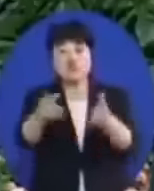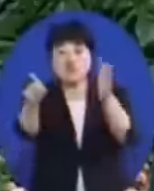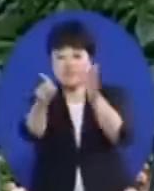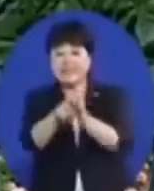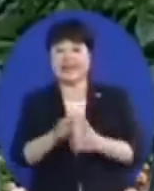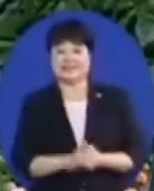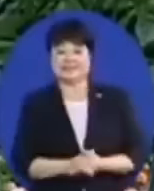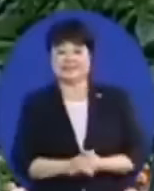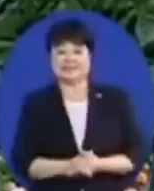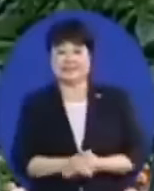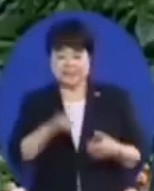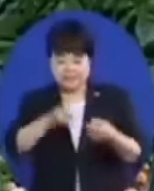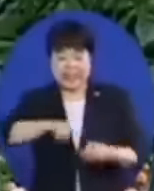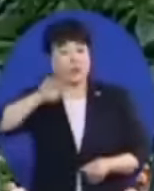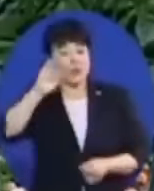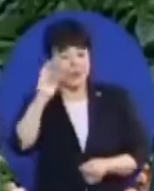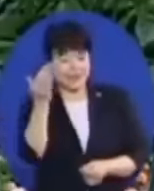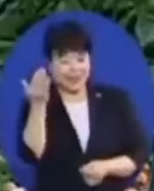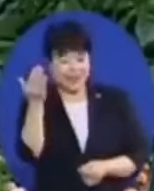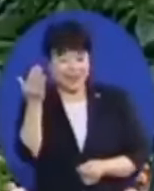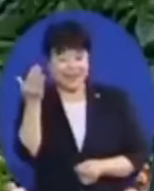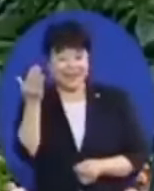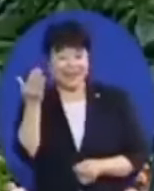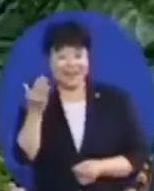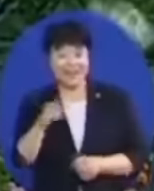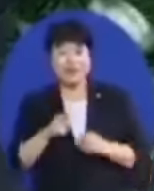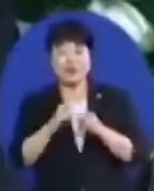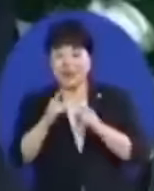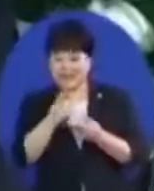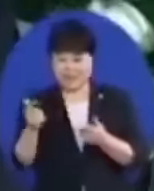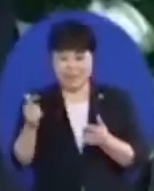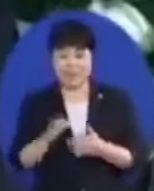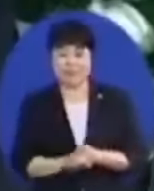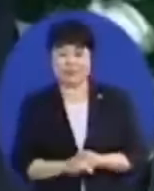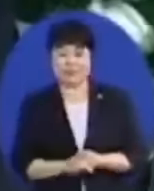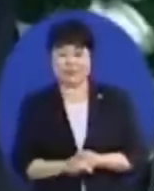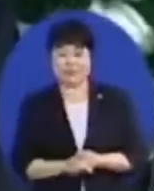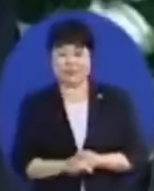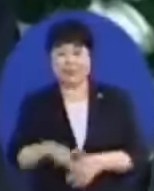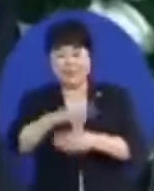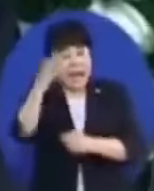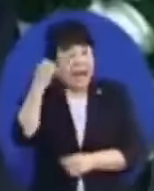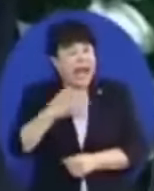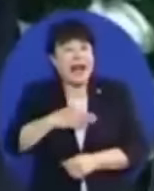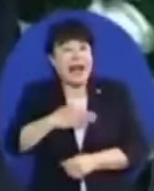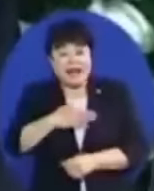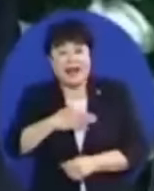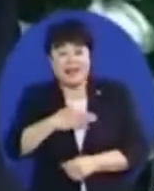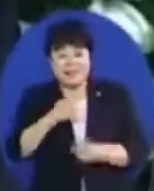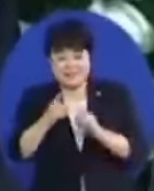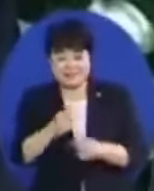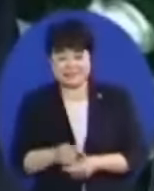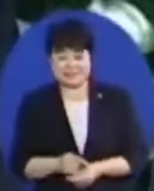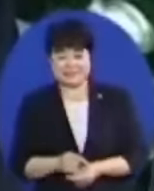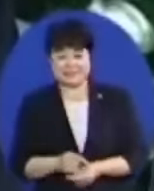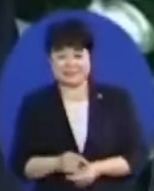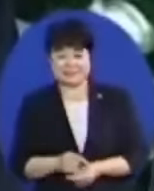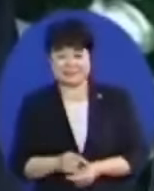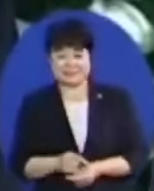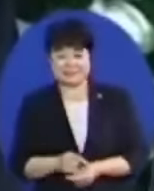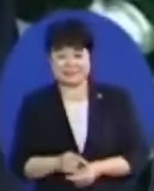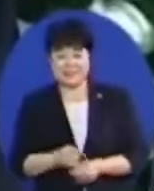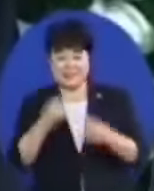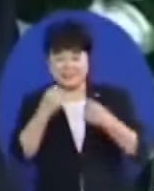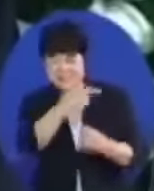믿어라. 그리하면 너희에게 그대로 되리라. 이 보통으로 우리가 다 외우고 있는 말입니다. 그러나 이것이